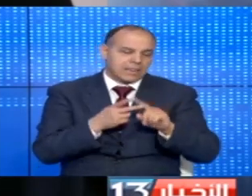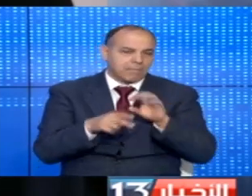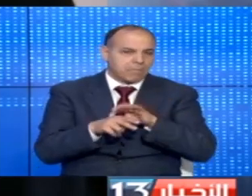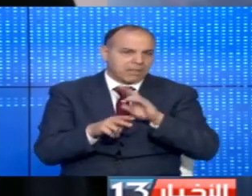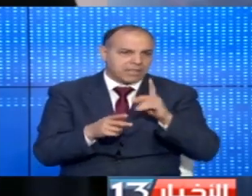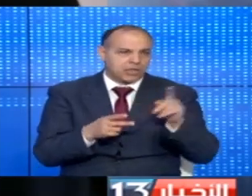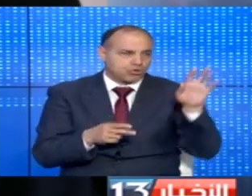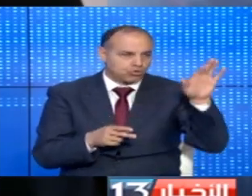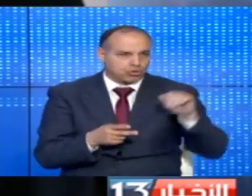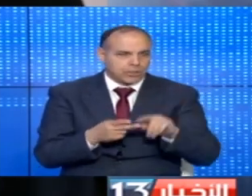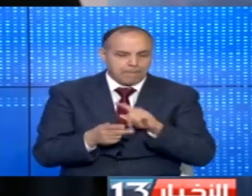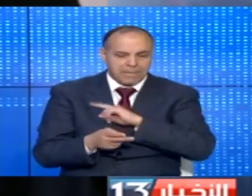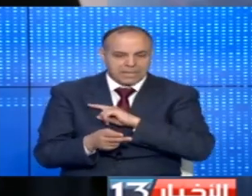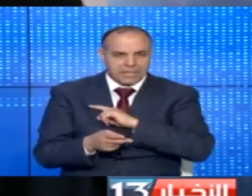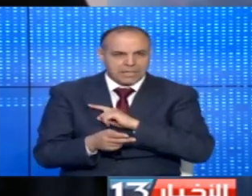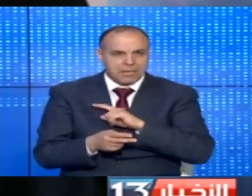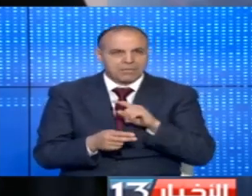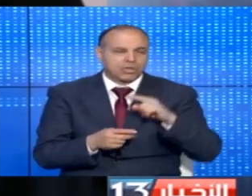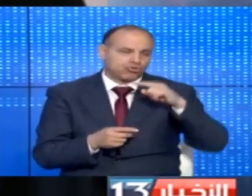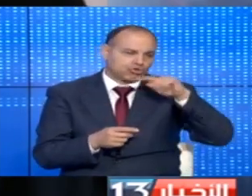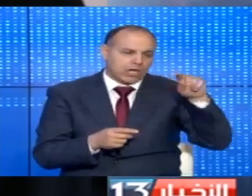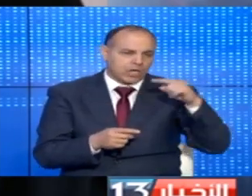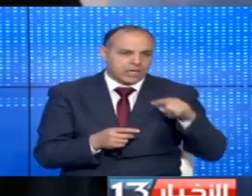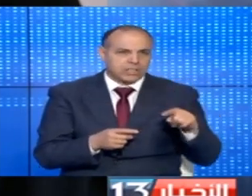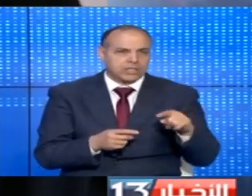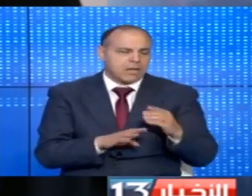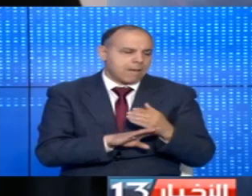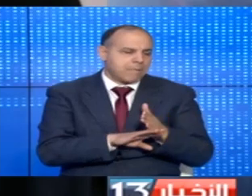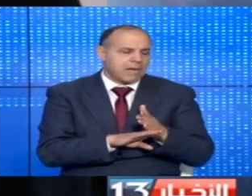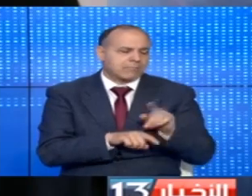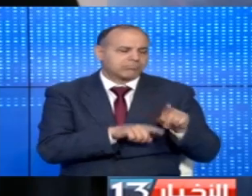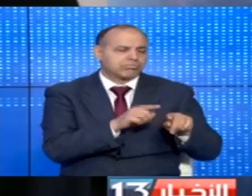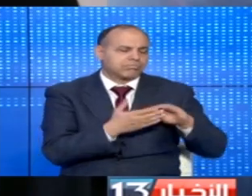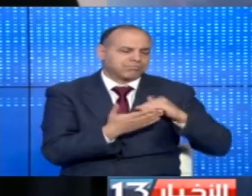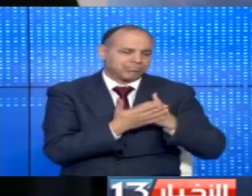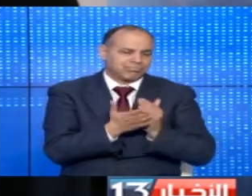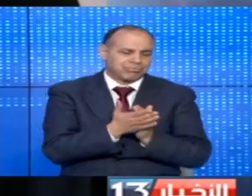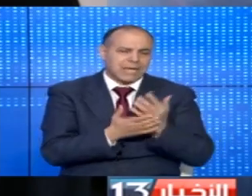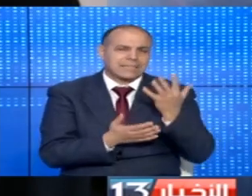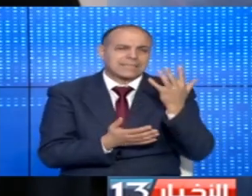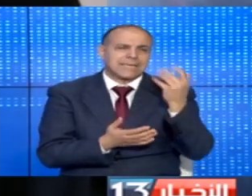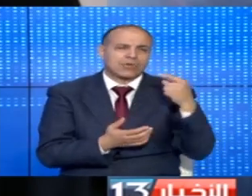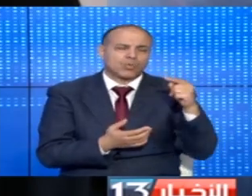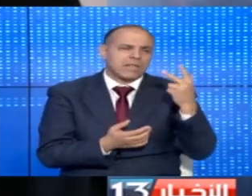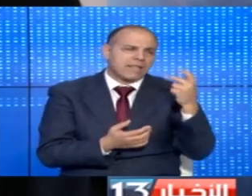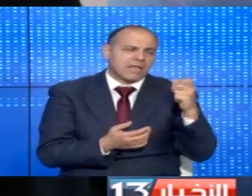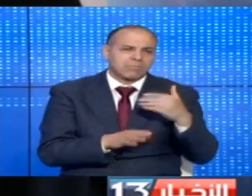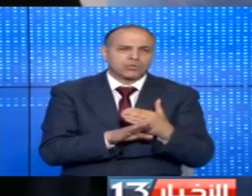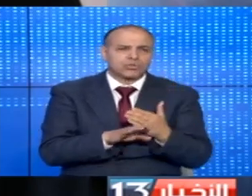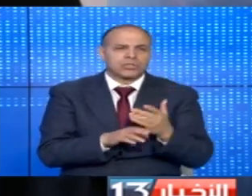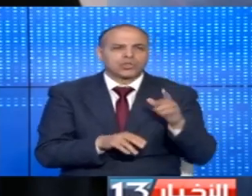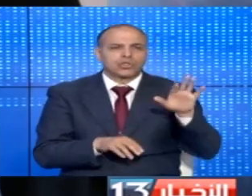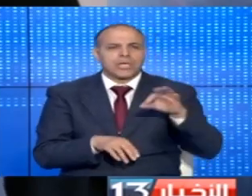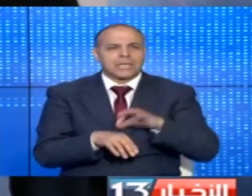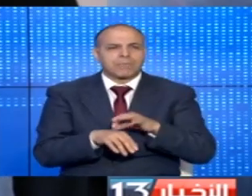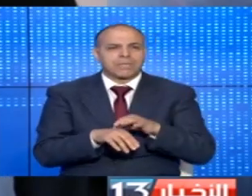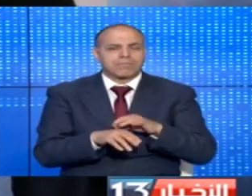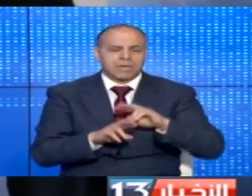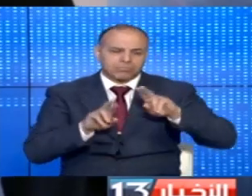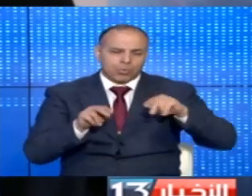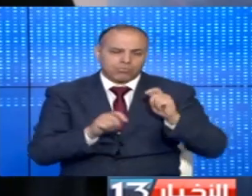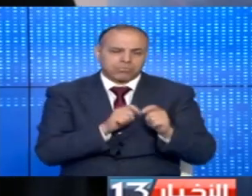مني وعندنا المدان بقيه النهار ات اللي هي خمسه ايام في الاسبوع الثانيه من الاخرين جينا بتاخذ